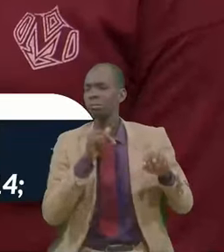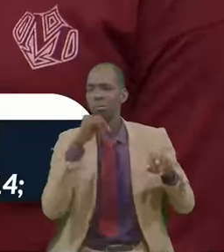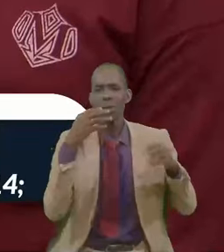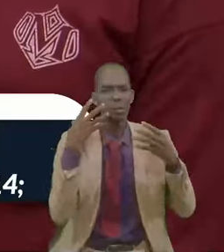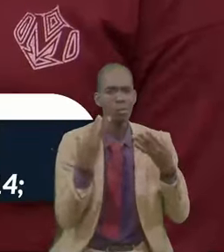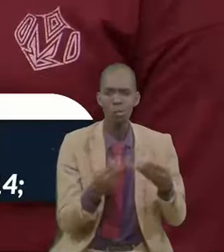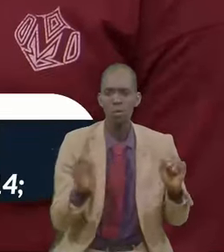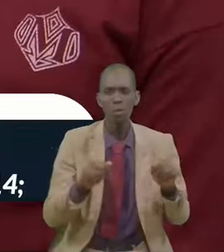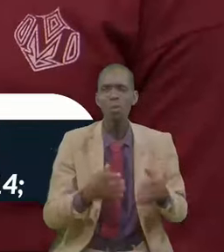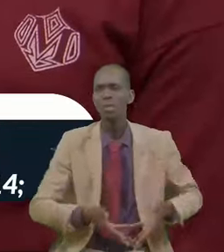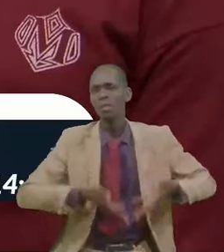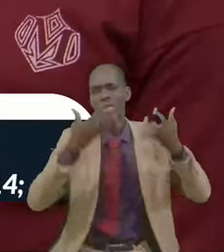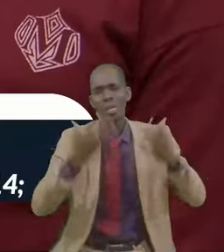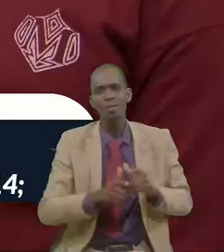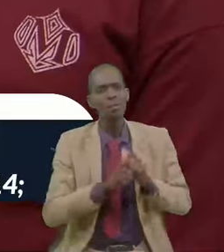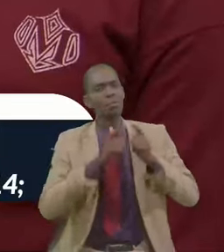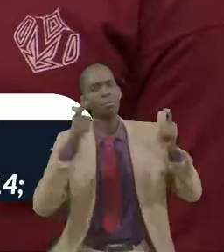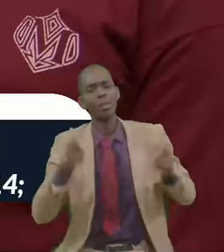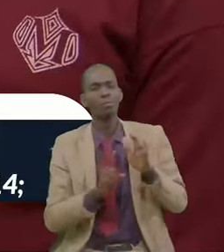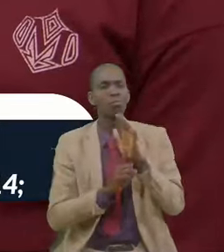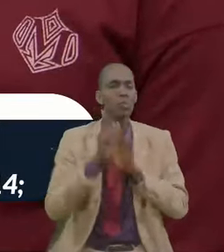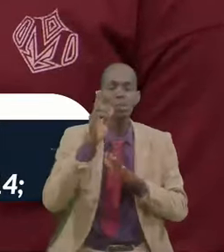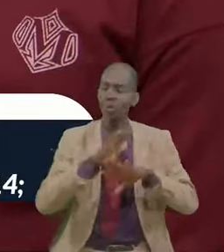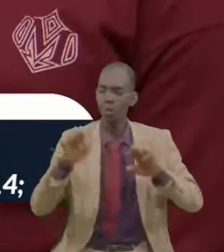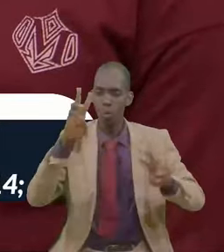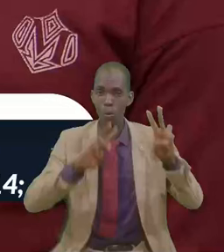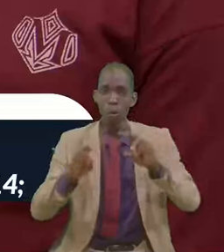eux. Alors, la grâce abondante de Dieu